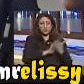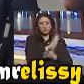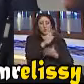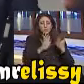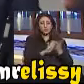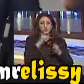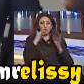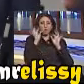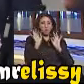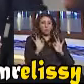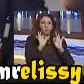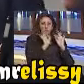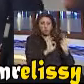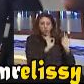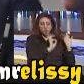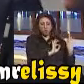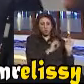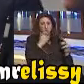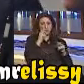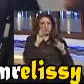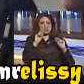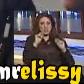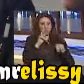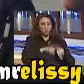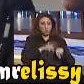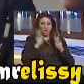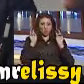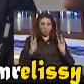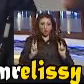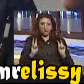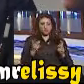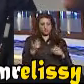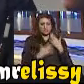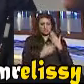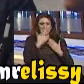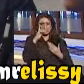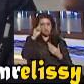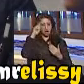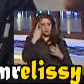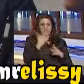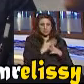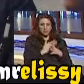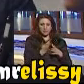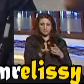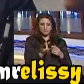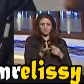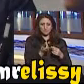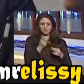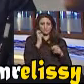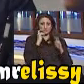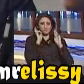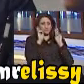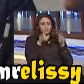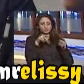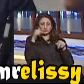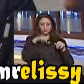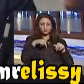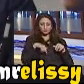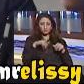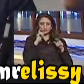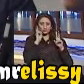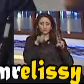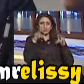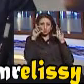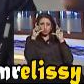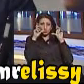الأحداث, وكأن الزمن واقف مكانه ما بيتحركش. النهاردة أنا الحقيقة قررت أقدم لكم الوجه الآخر للصورة